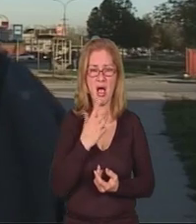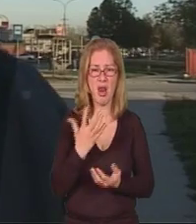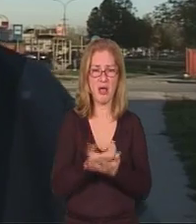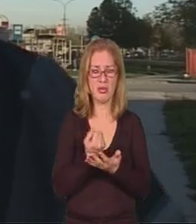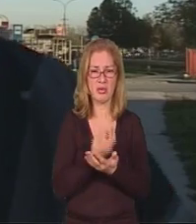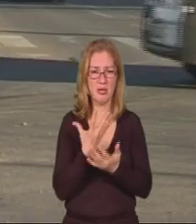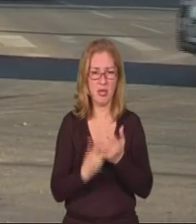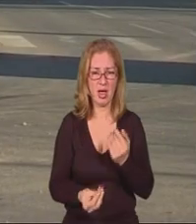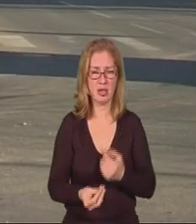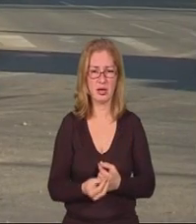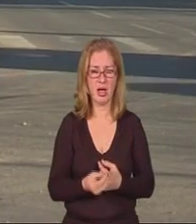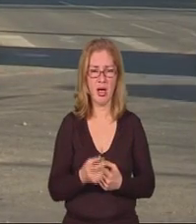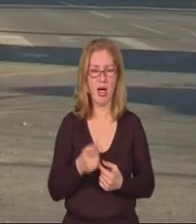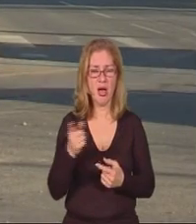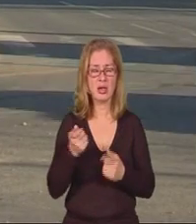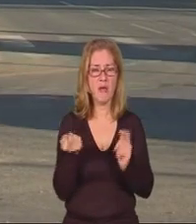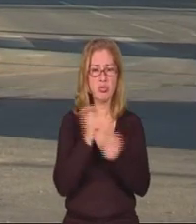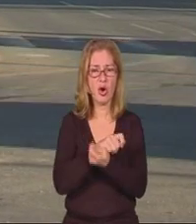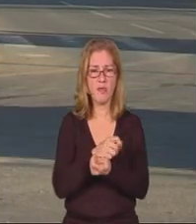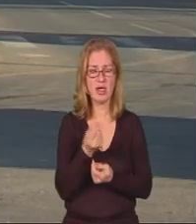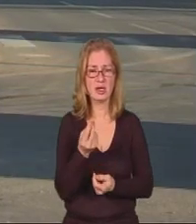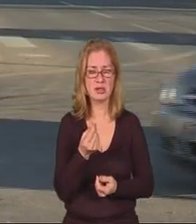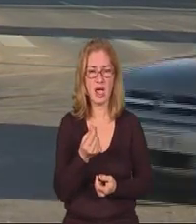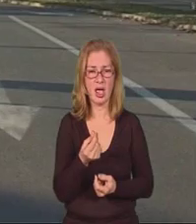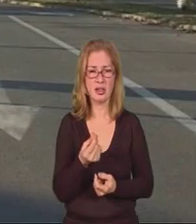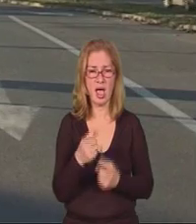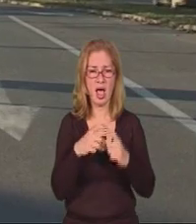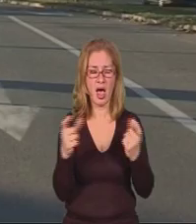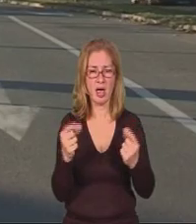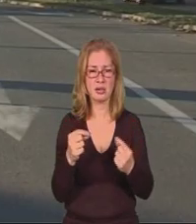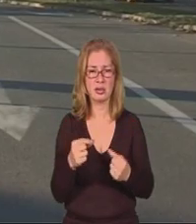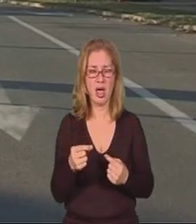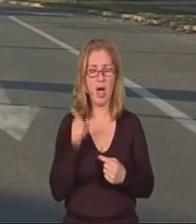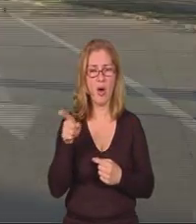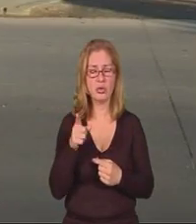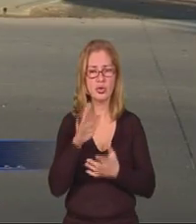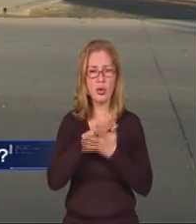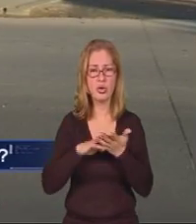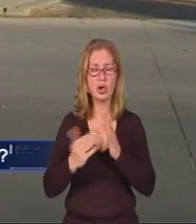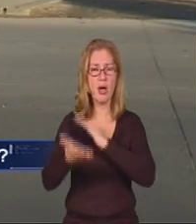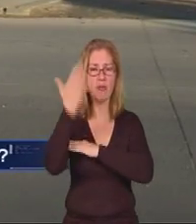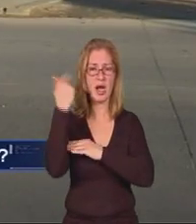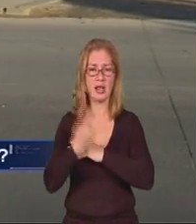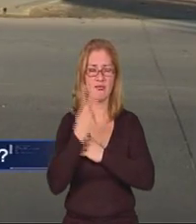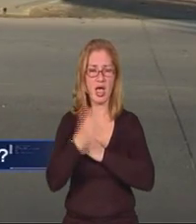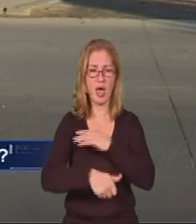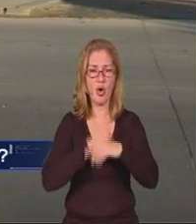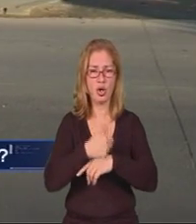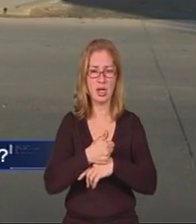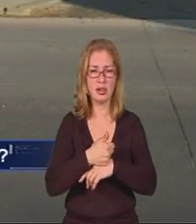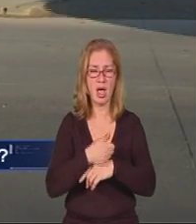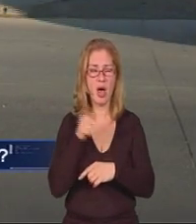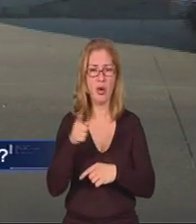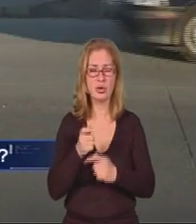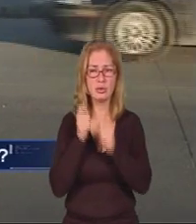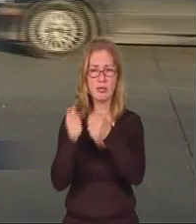sa malim primanjima. Inicijativu za promenu cene karte na liniji 52 stanovnici Veternika pokrenuli su još pre 2 godine. Kažu da